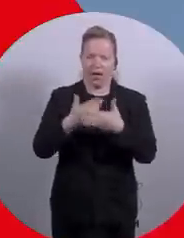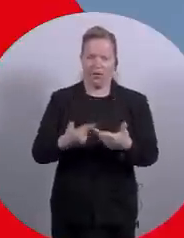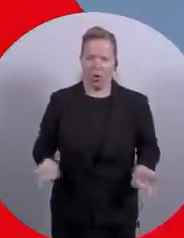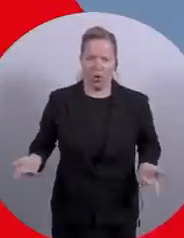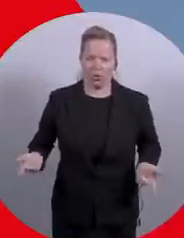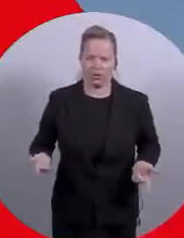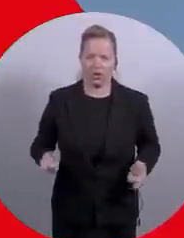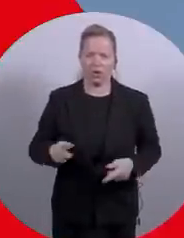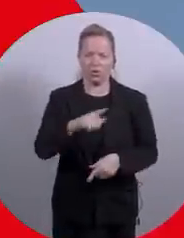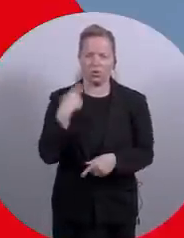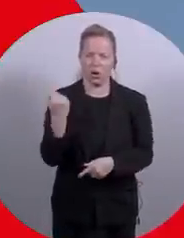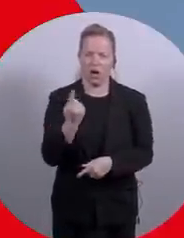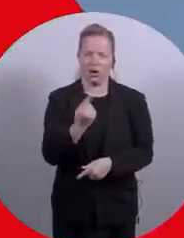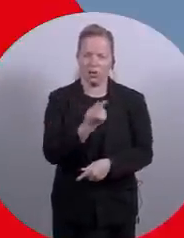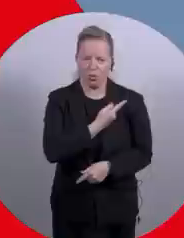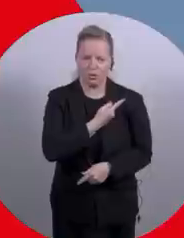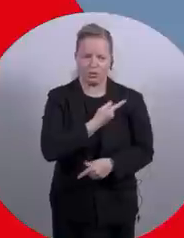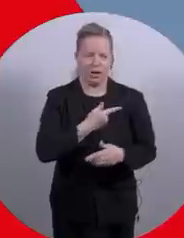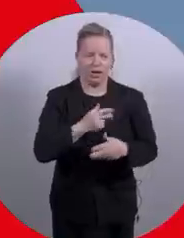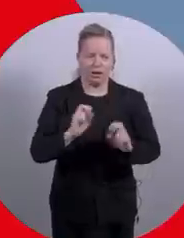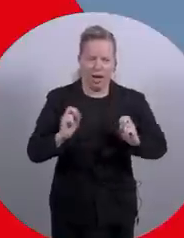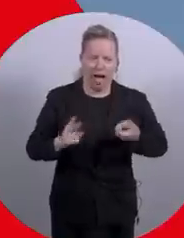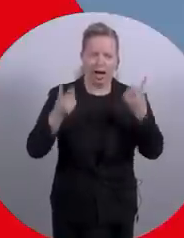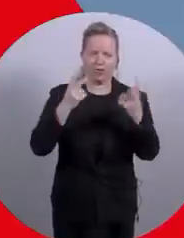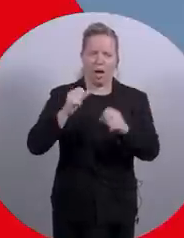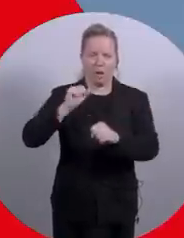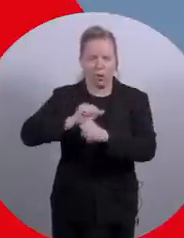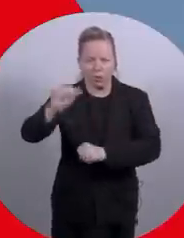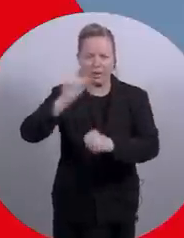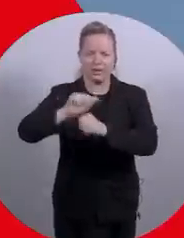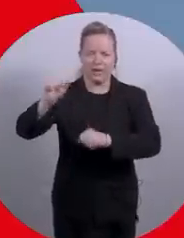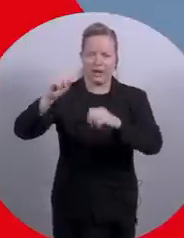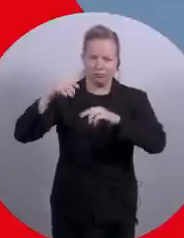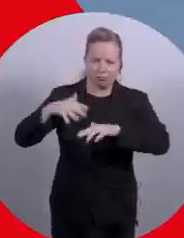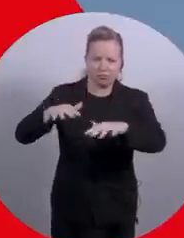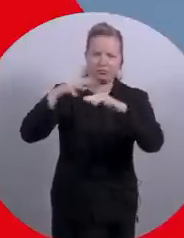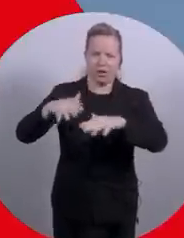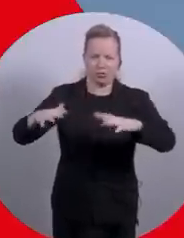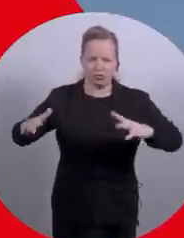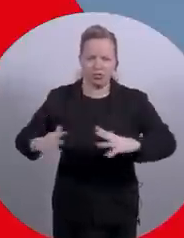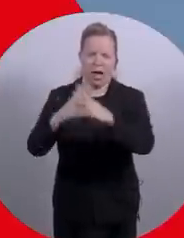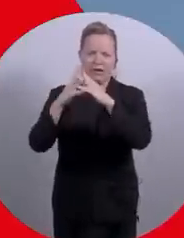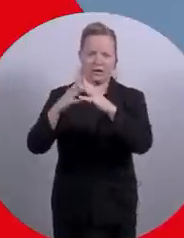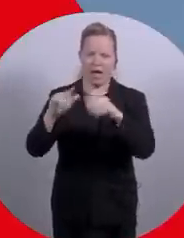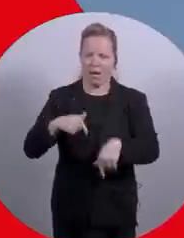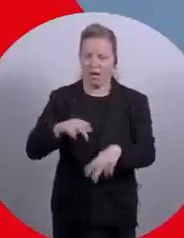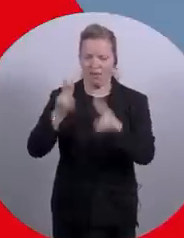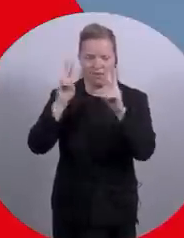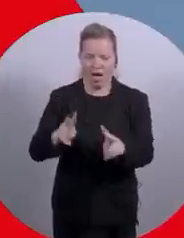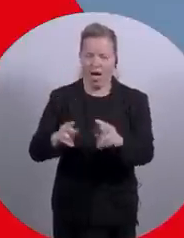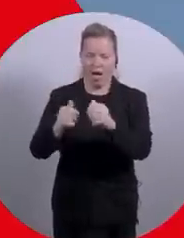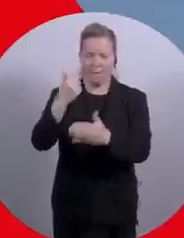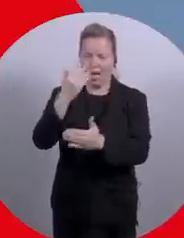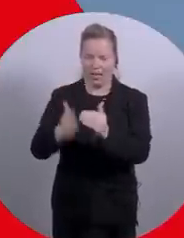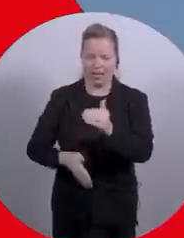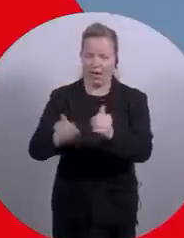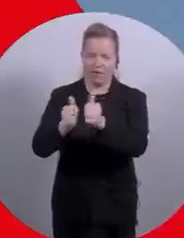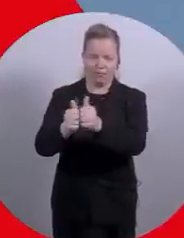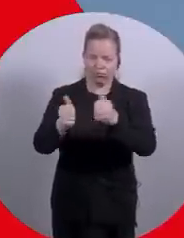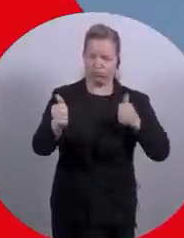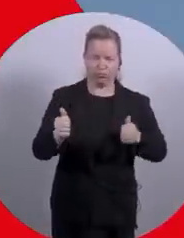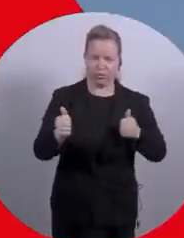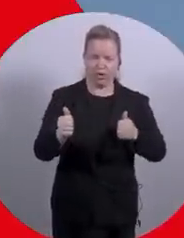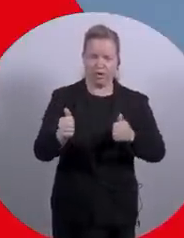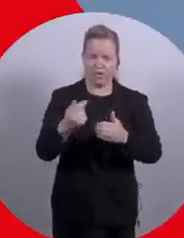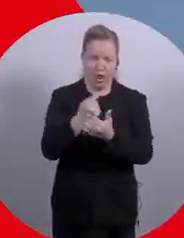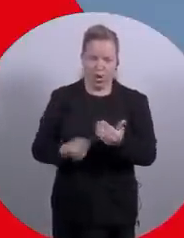man nur uns gehabt haben unser Kraft unser protestieren Streiks und vieles andere mehr aber in Wahrheit haben wir den Kürzeren gezogen weil es immer